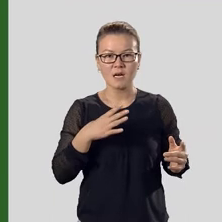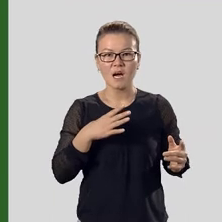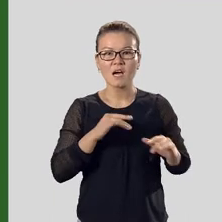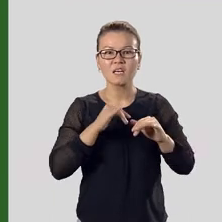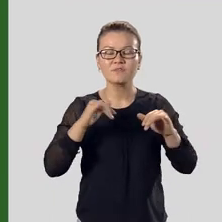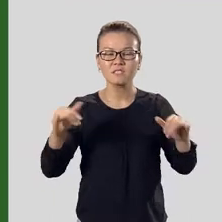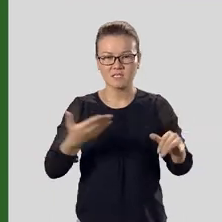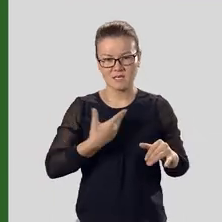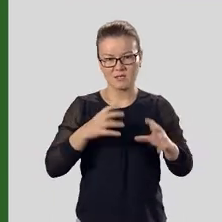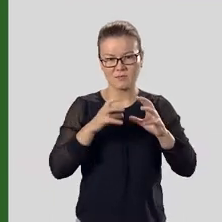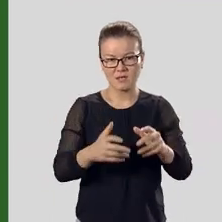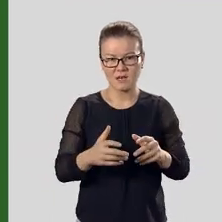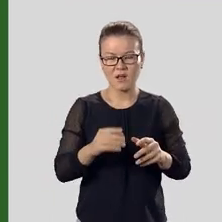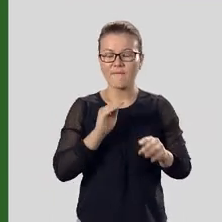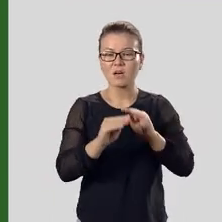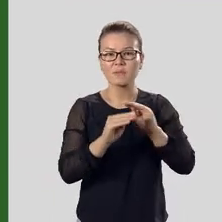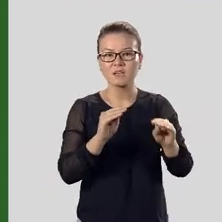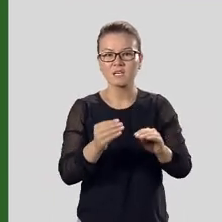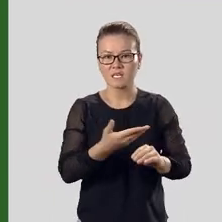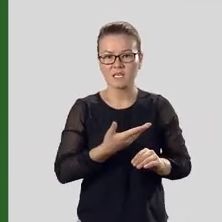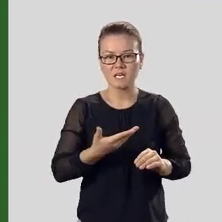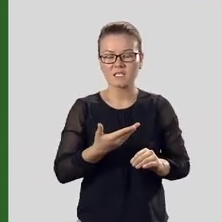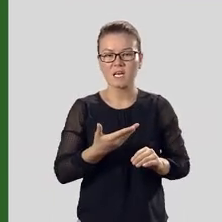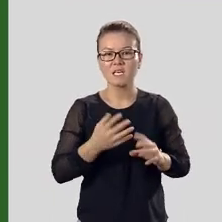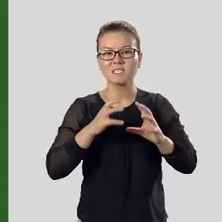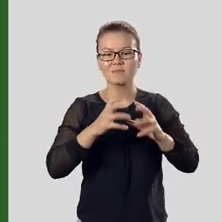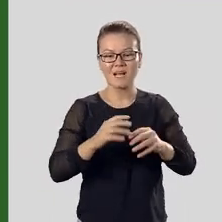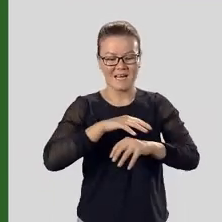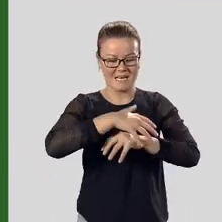нашей планеты. Формировалась земная кора.